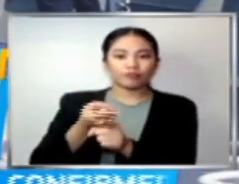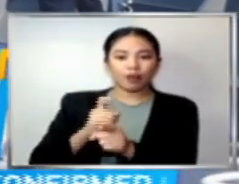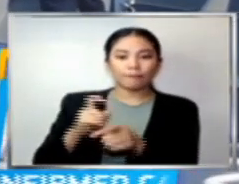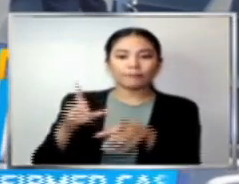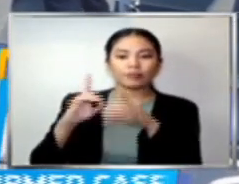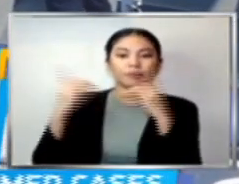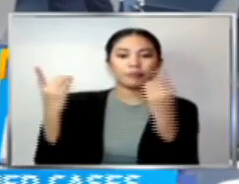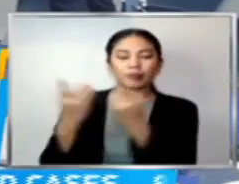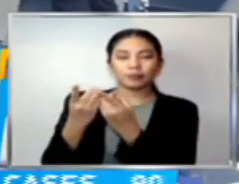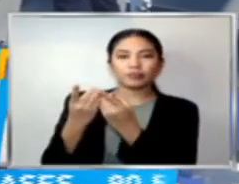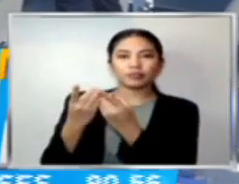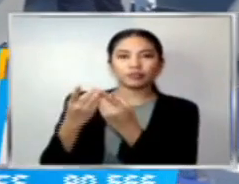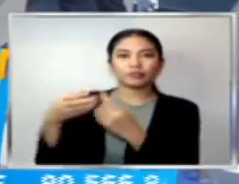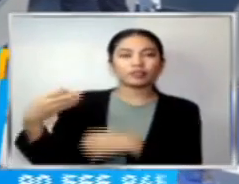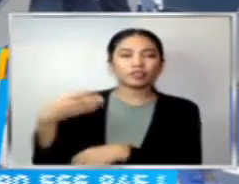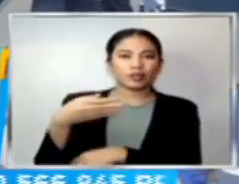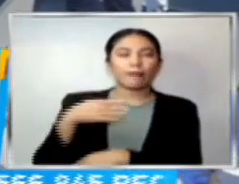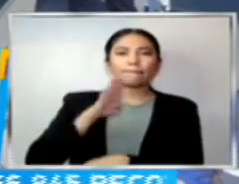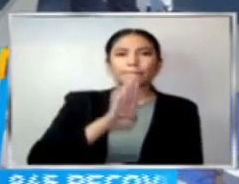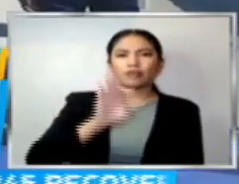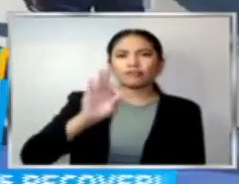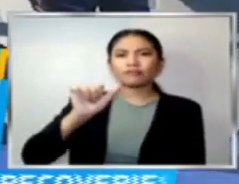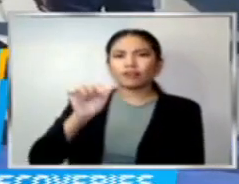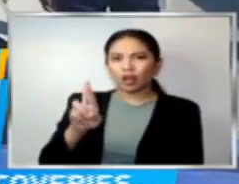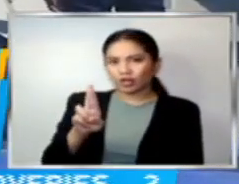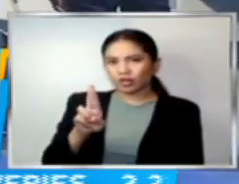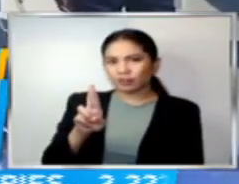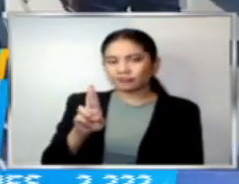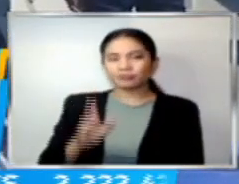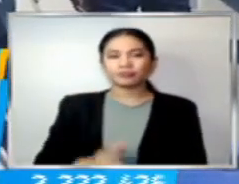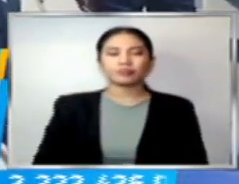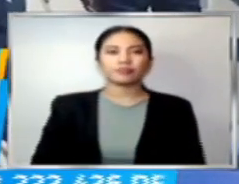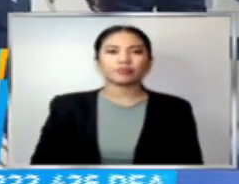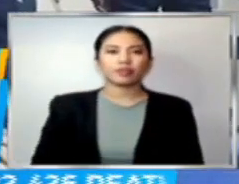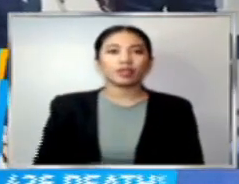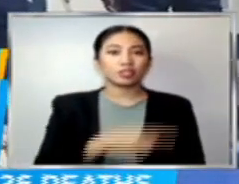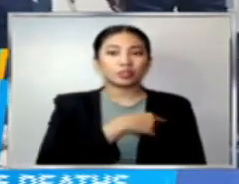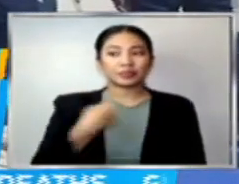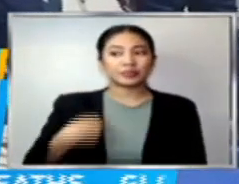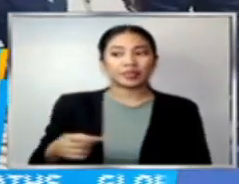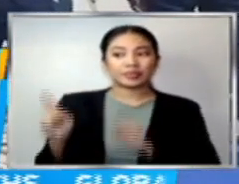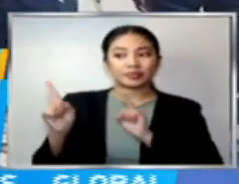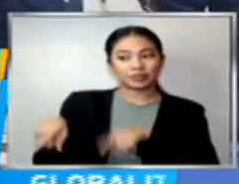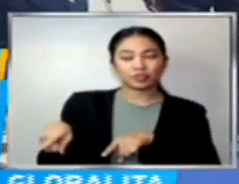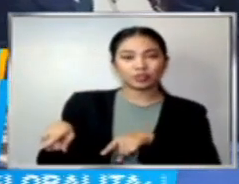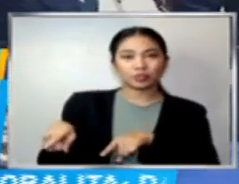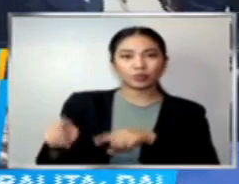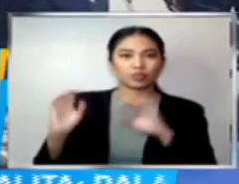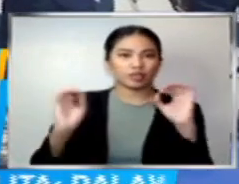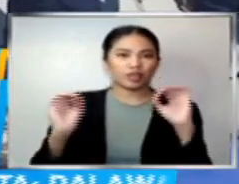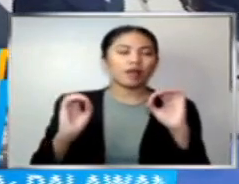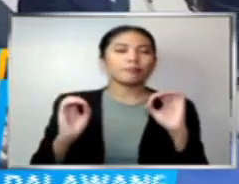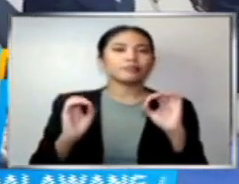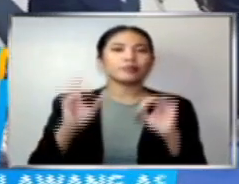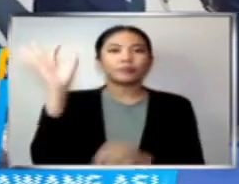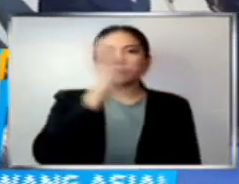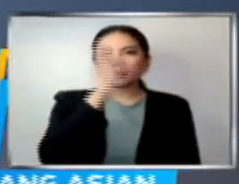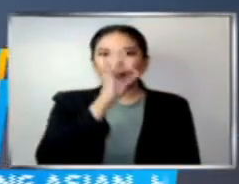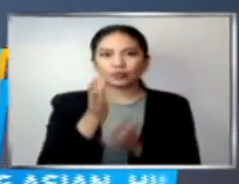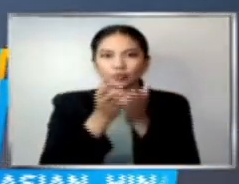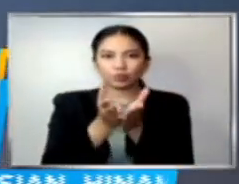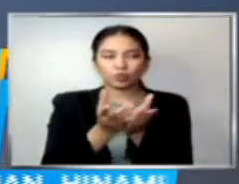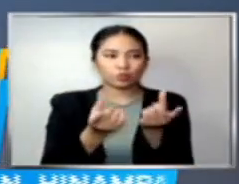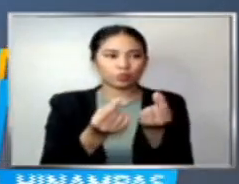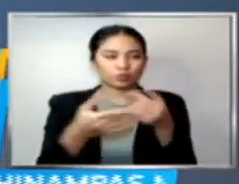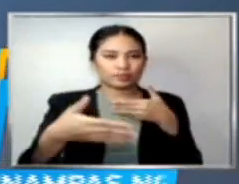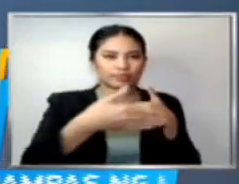Aquatic Resources o BFAR. Hindi raw sumagot ang mga Chinese kaya napilitang lapitan sila ng mga Pilipino. Pero habang papalapit, inangat na